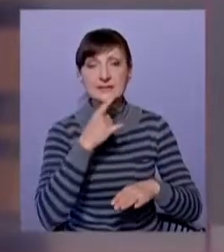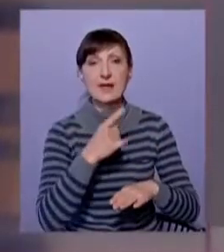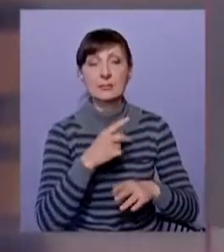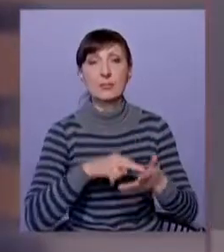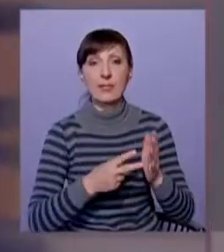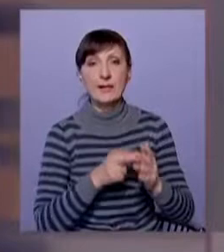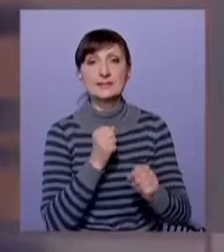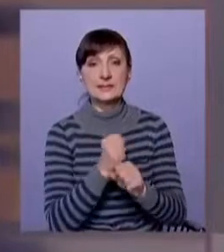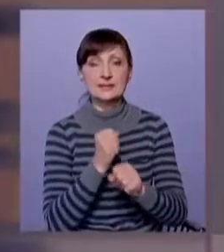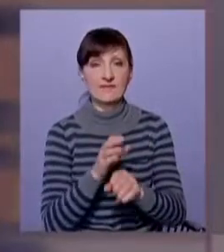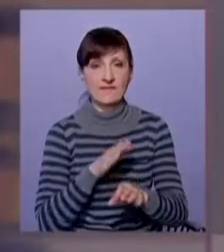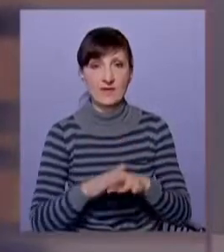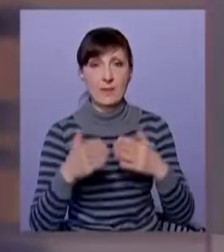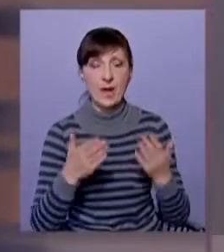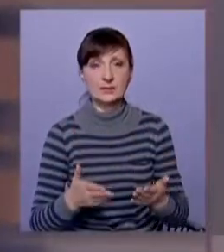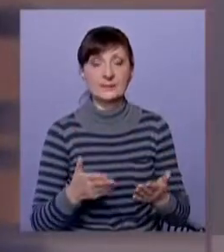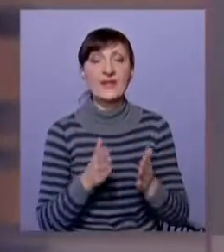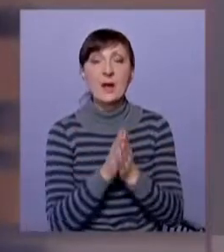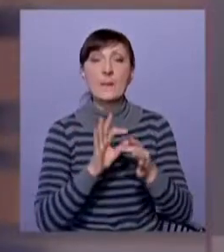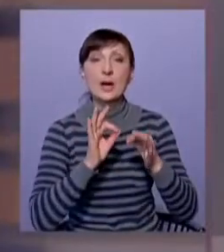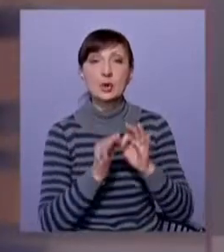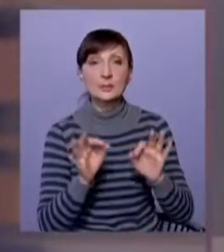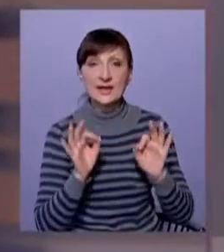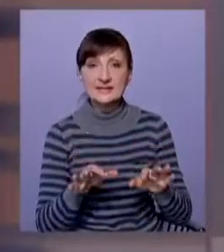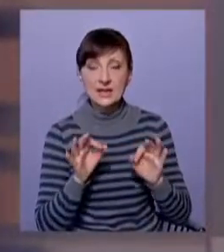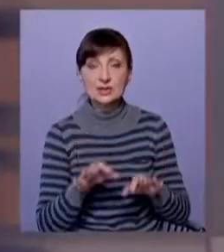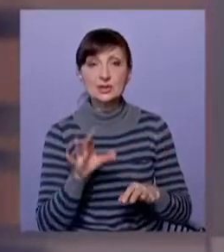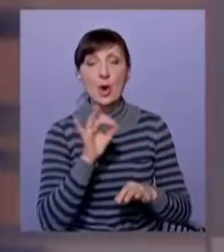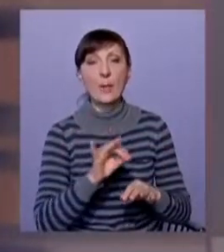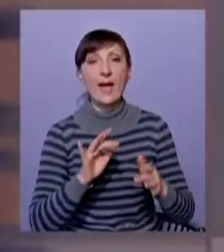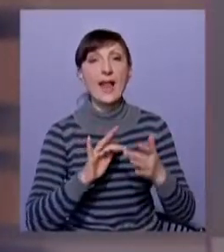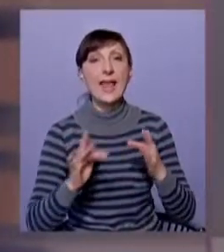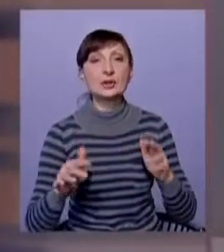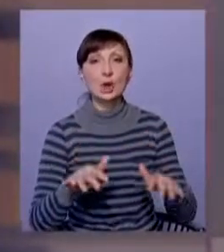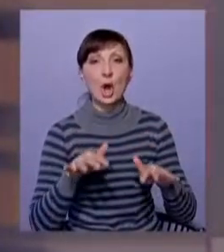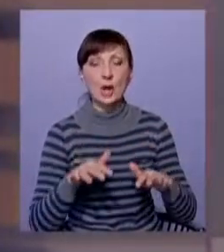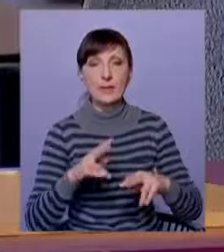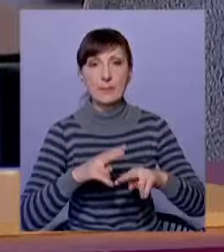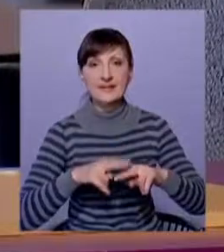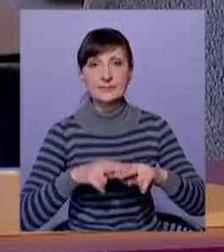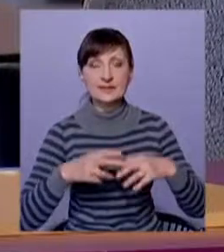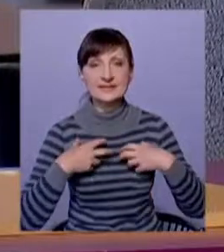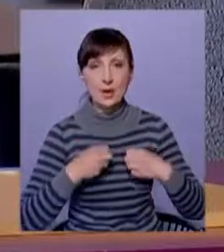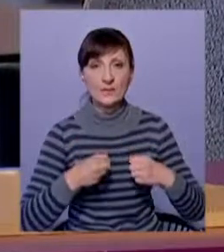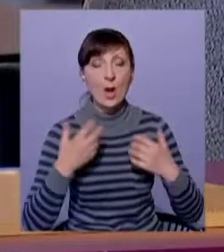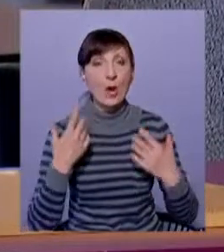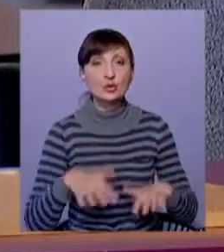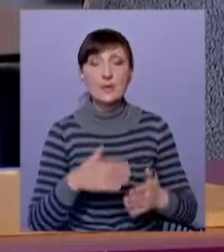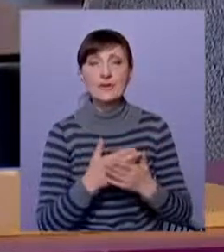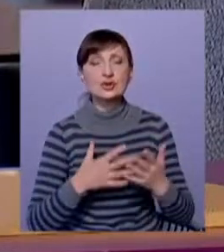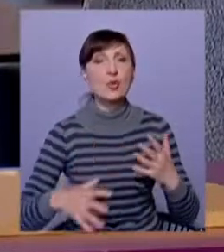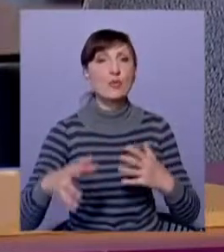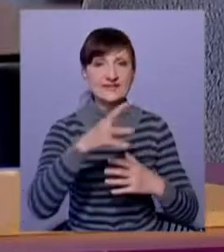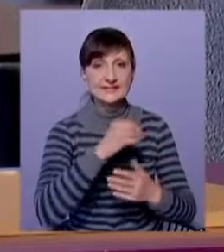все последние годы. Можете рассказать подробнее, допустим, о тех же электронных паспортах здоровья? Правда ли, что уже почти у всех